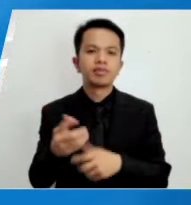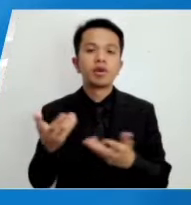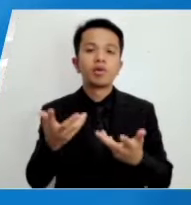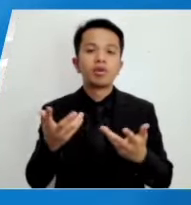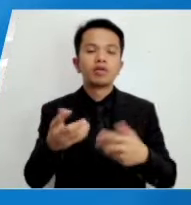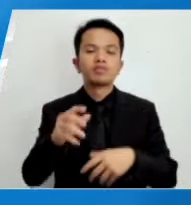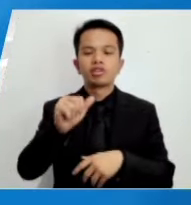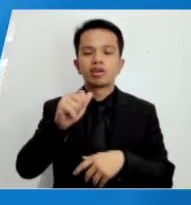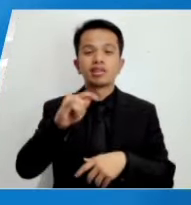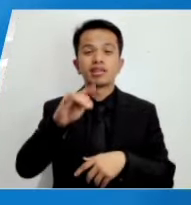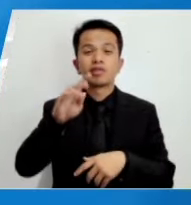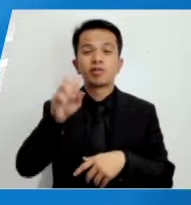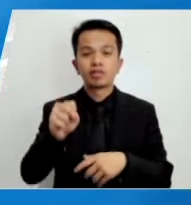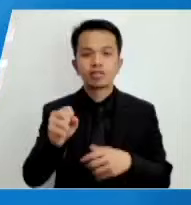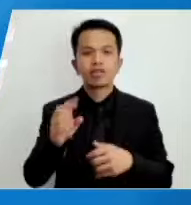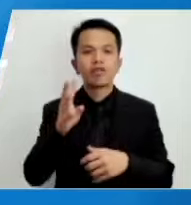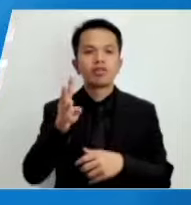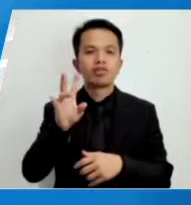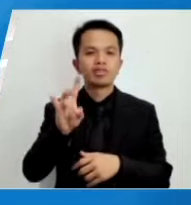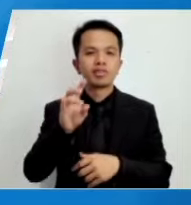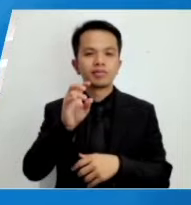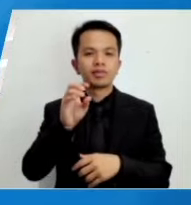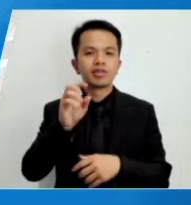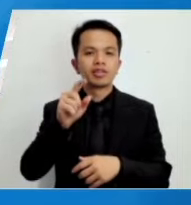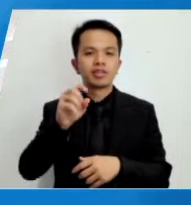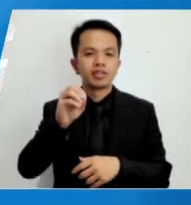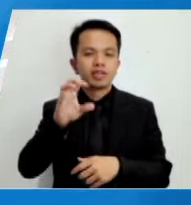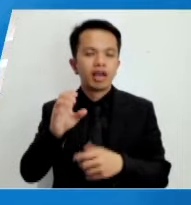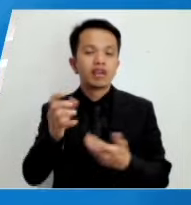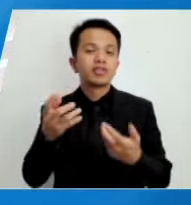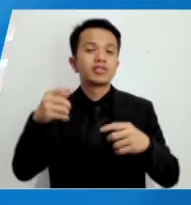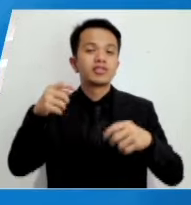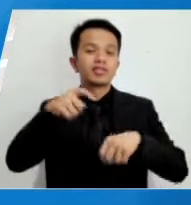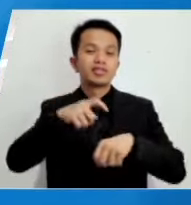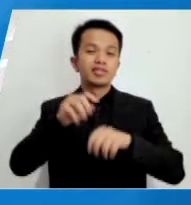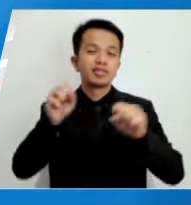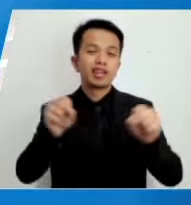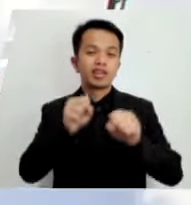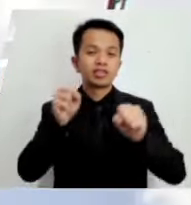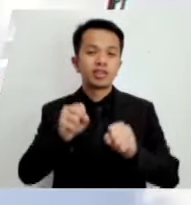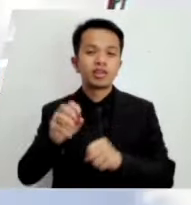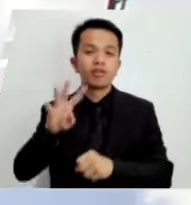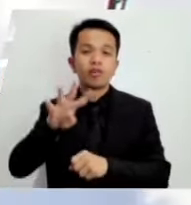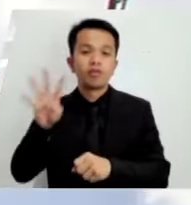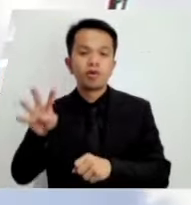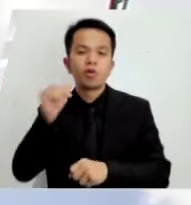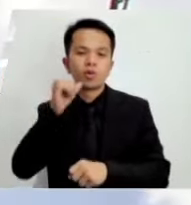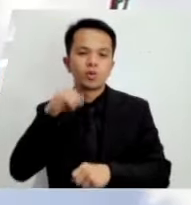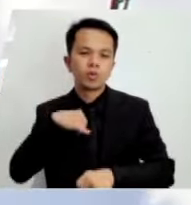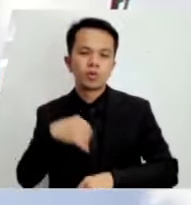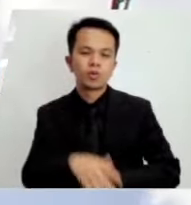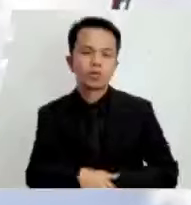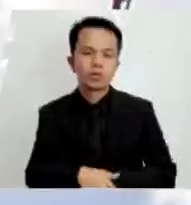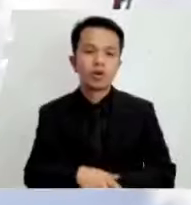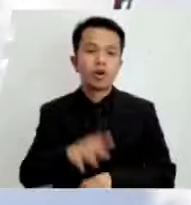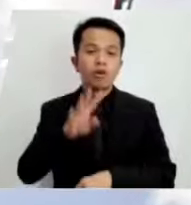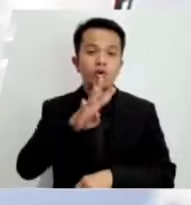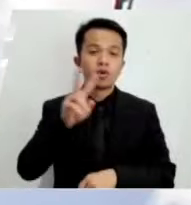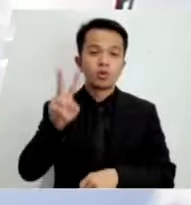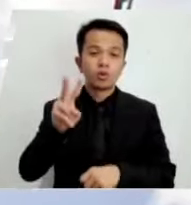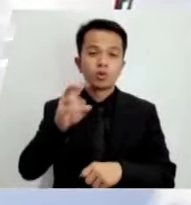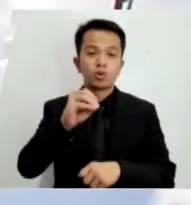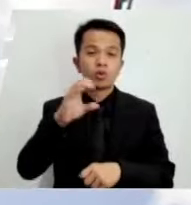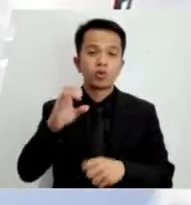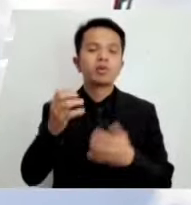47 de Cel ang naitala noong Sabado at 44 de Cel kahapon 42 de Cel naman ngayong araw